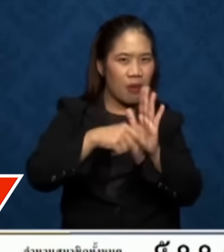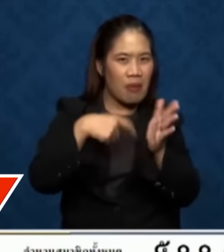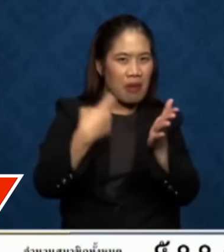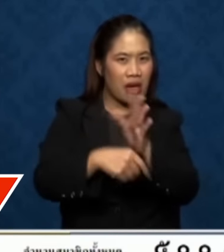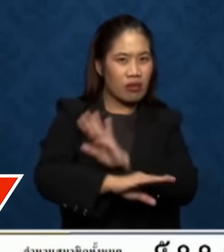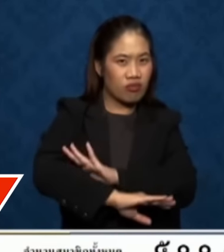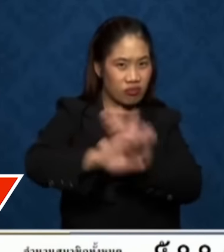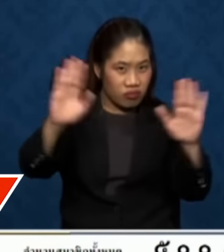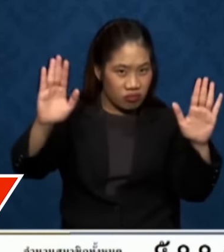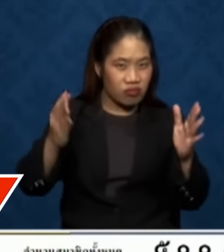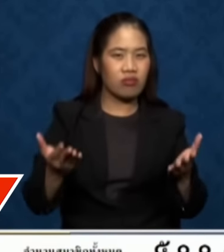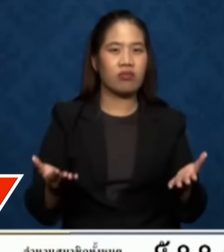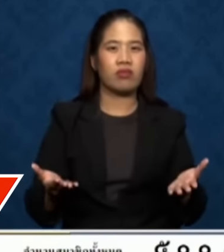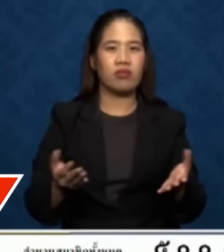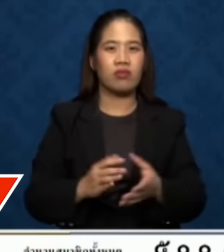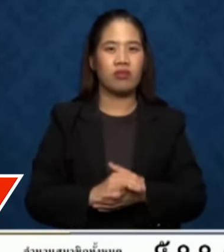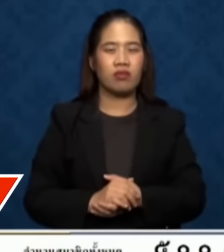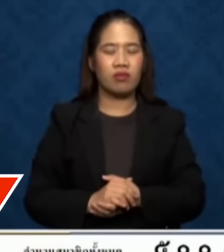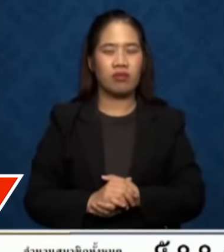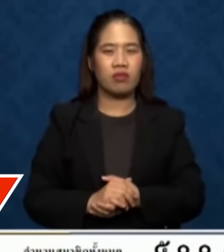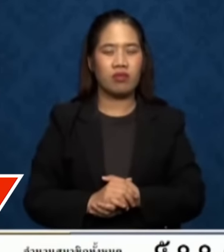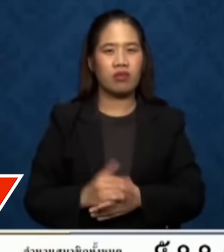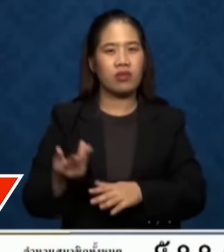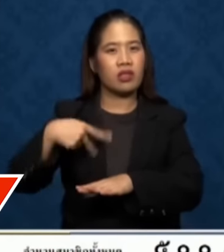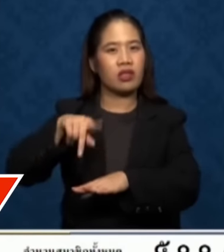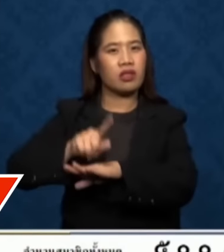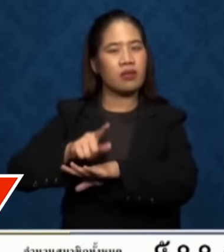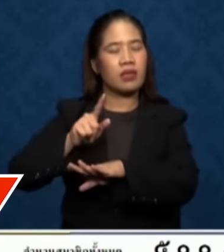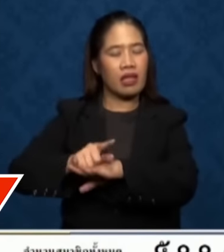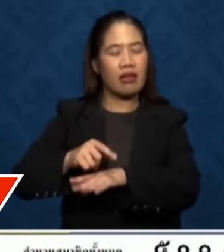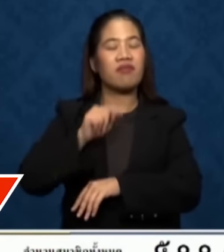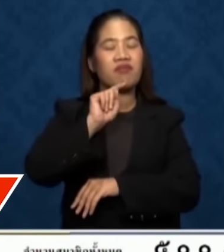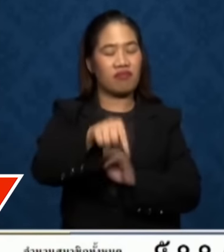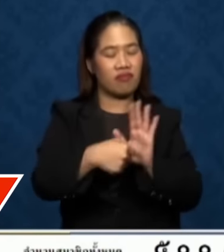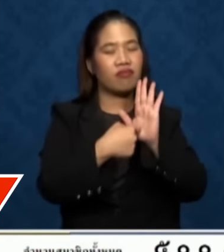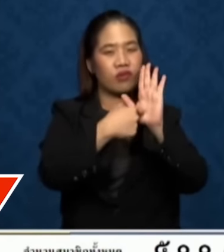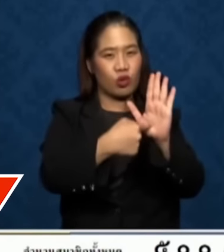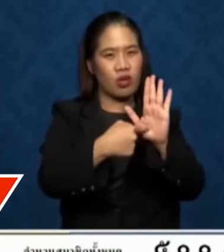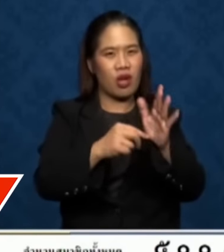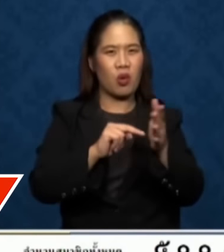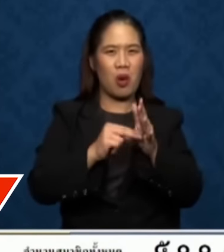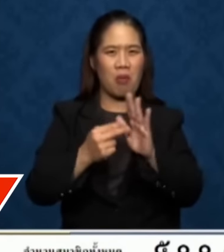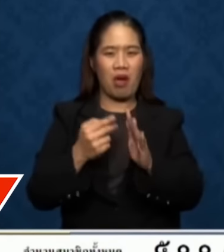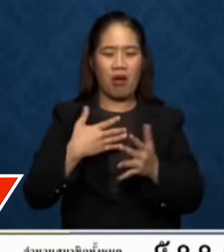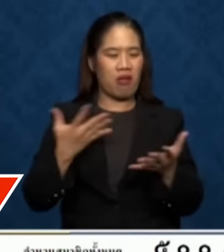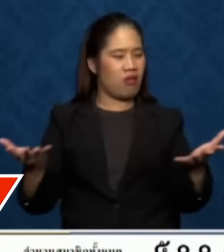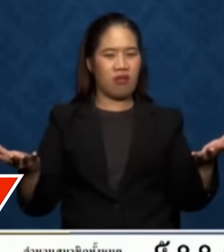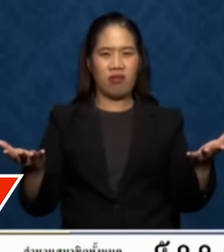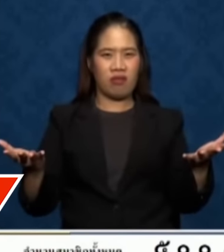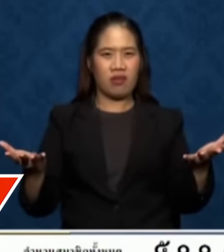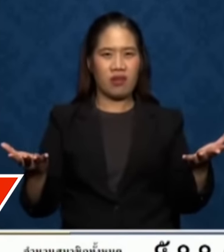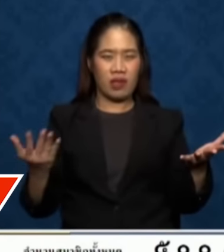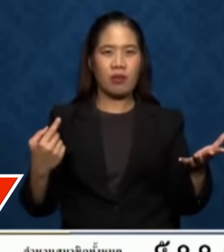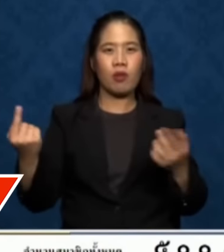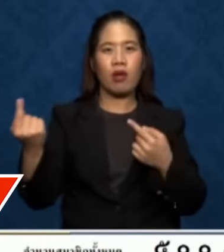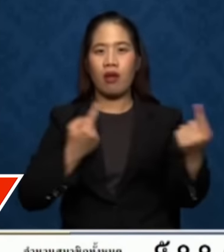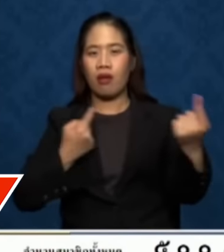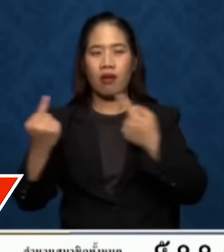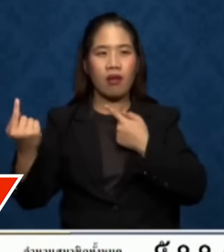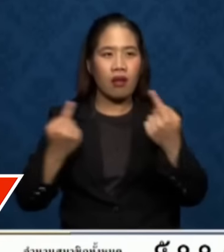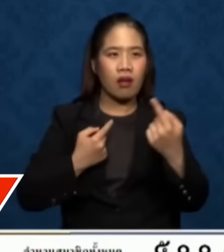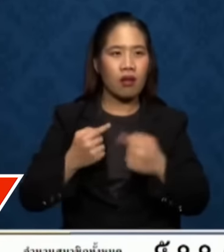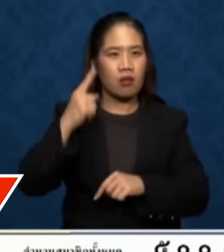ทีท่านประธานคะนี่คือตัวอย่างการปัดความจริงค่ะเมื่อท่านถูกวิพากษ์วิจารณ์ก